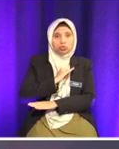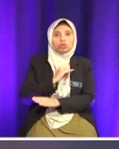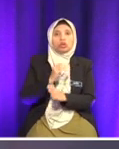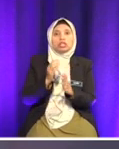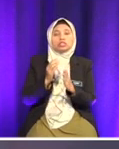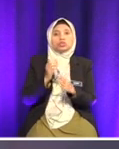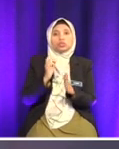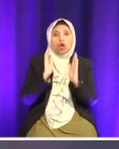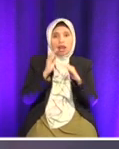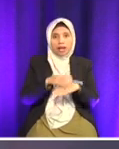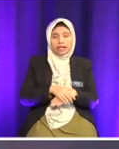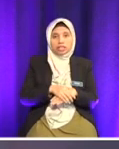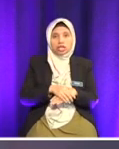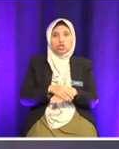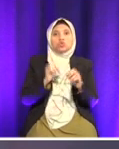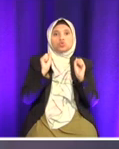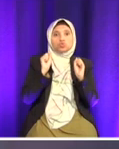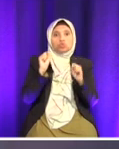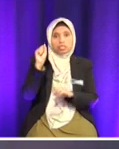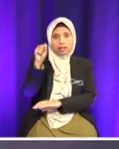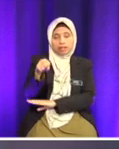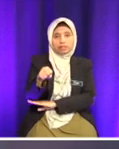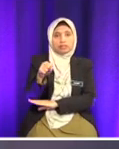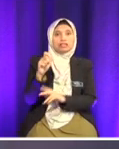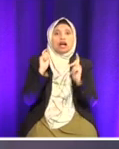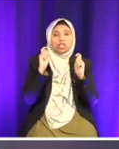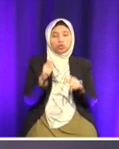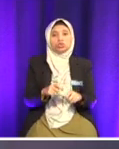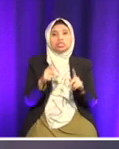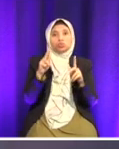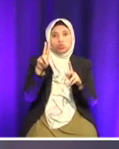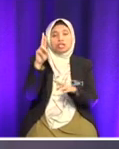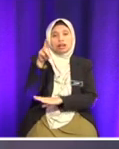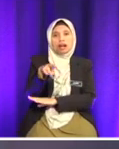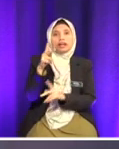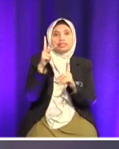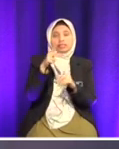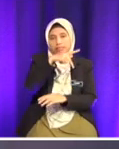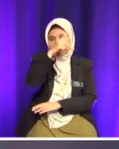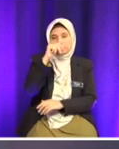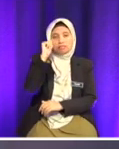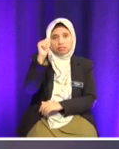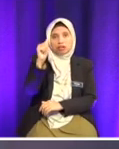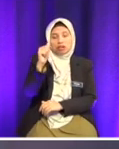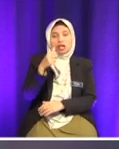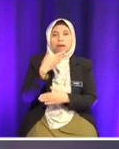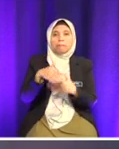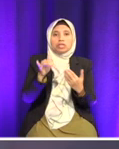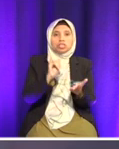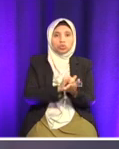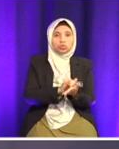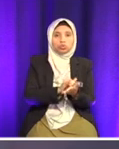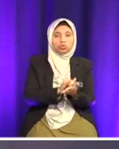dalam salatnya macam biasa kita baca Surah Fatihah dan juga dimulai Ada apa diikuti dengan Surah